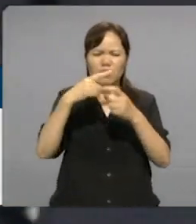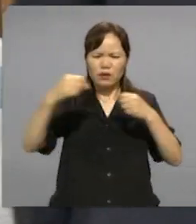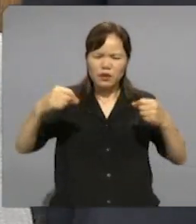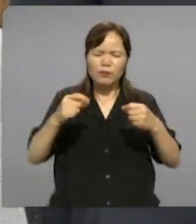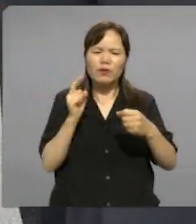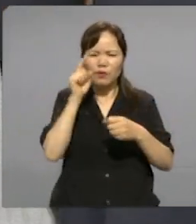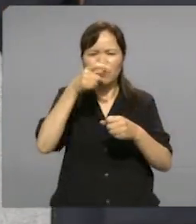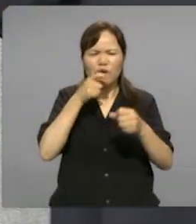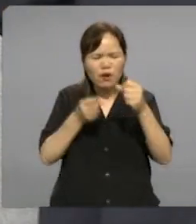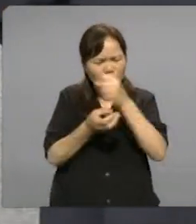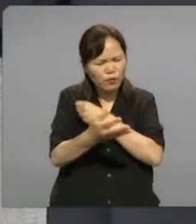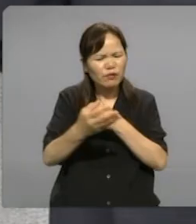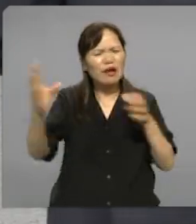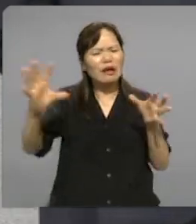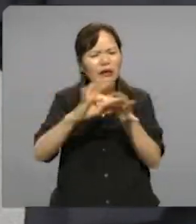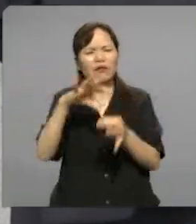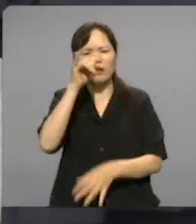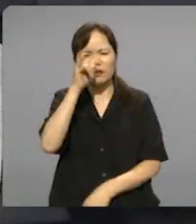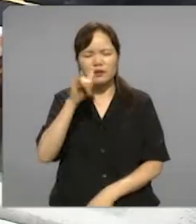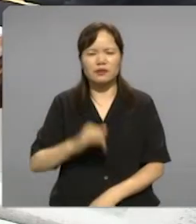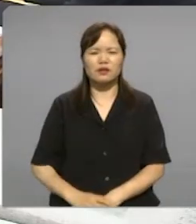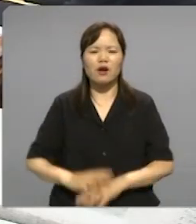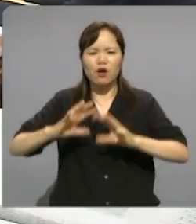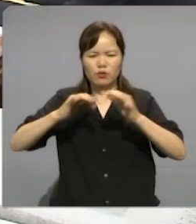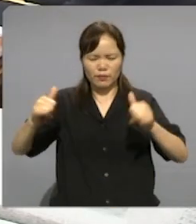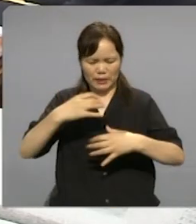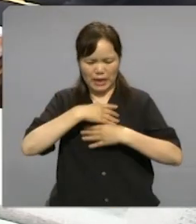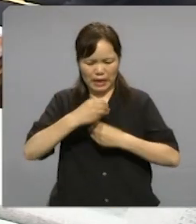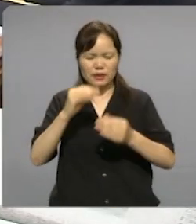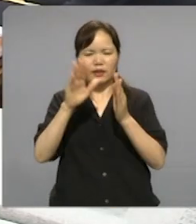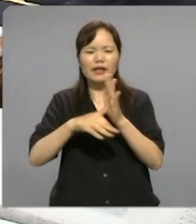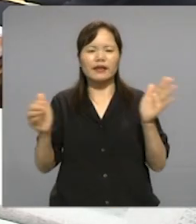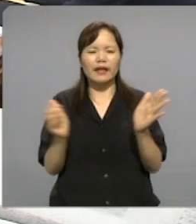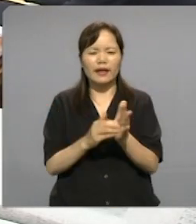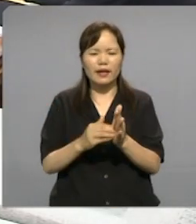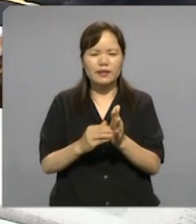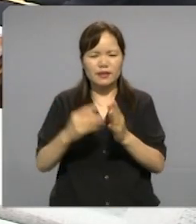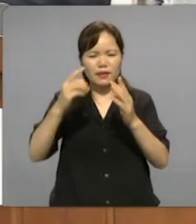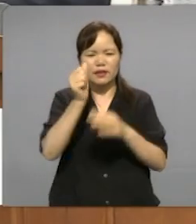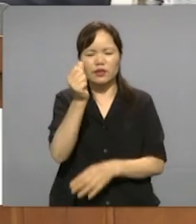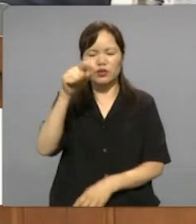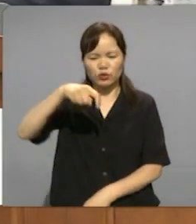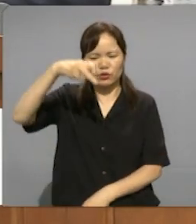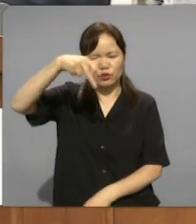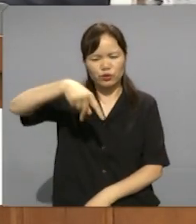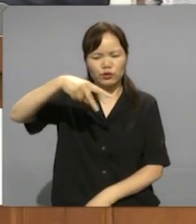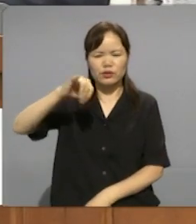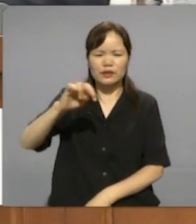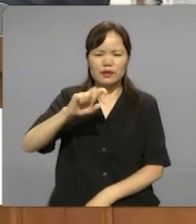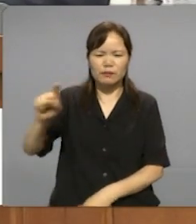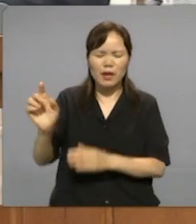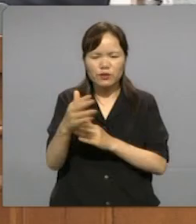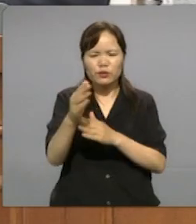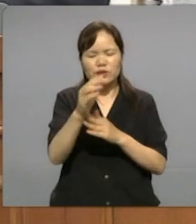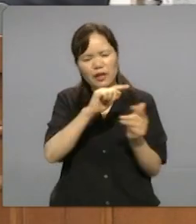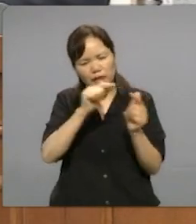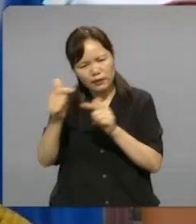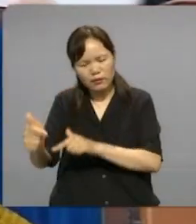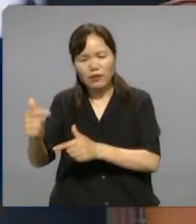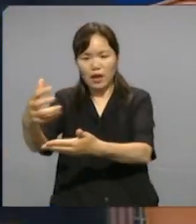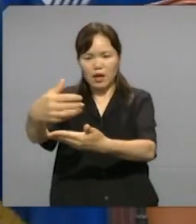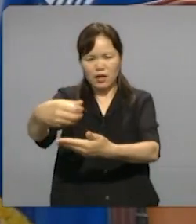생각합니다. 당정 협의를 통해 국민들이 안심할 때까지 후쿠시마산 수산물 수입을 금지하겠다는 약속도